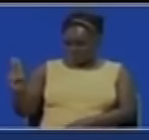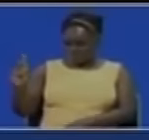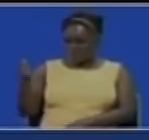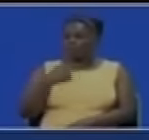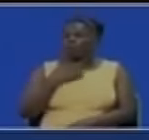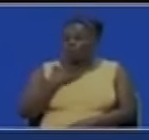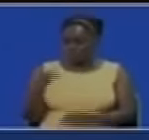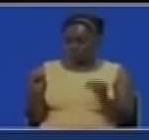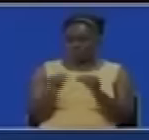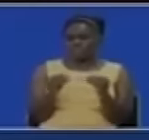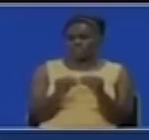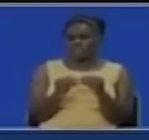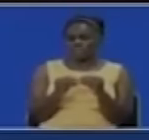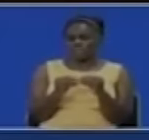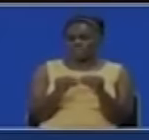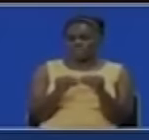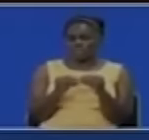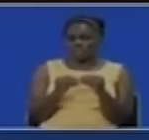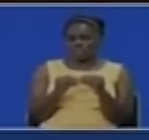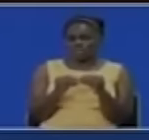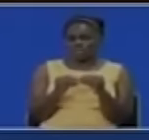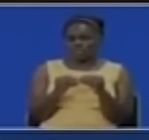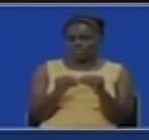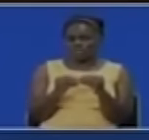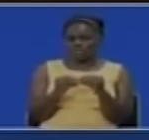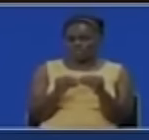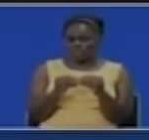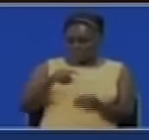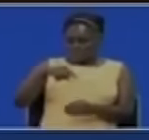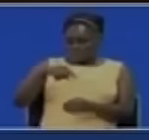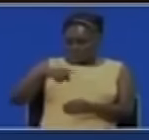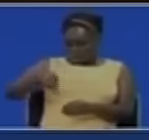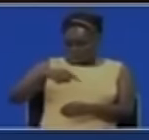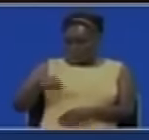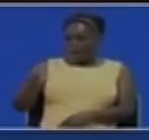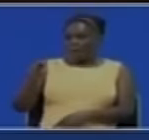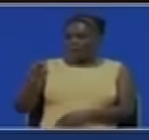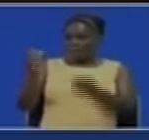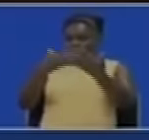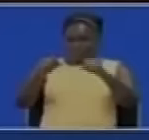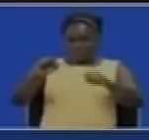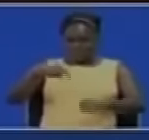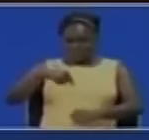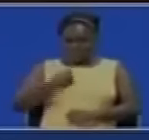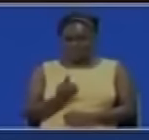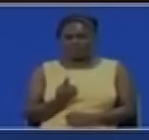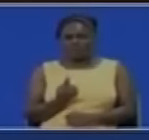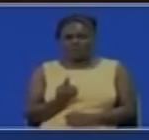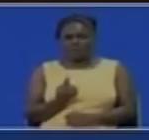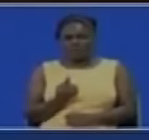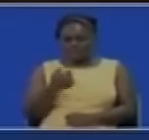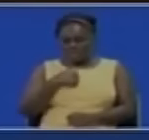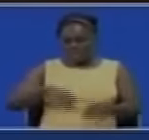sana kumuona. President kama president wetu sasa. Kwa sababu mimi nilikuwa nacheza mpira ya